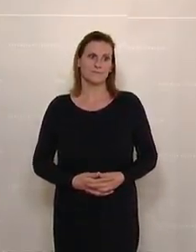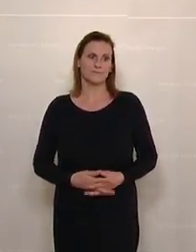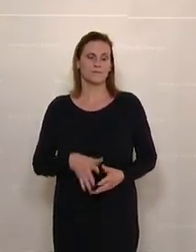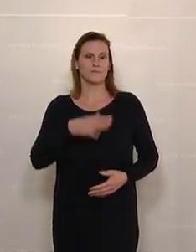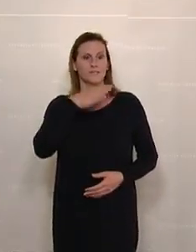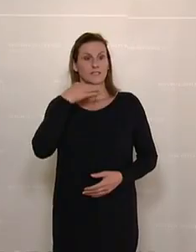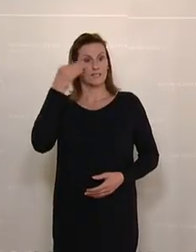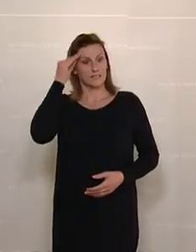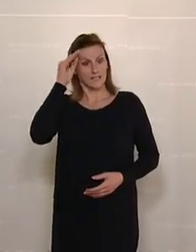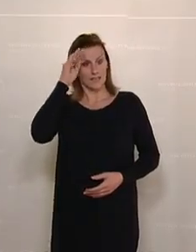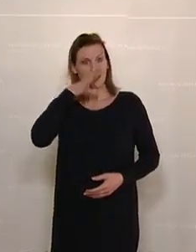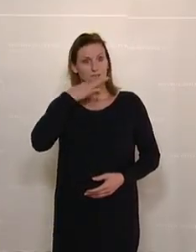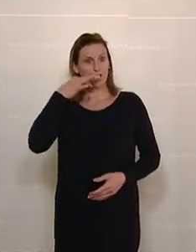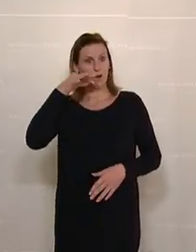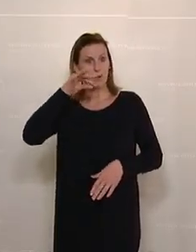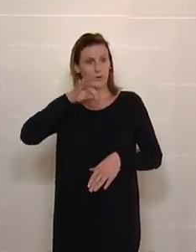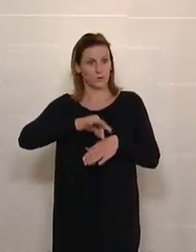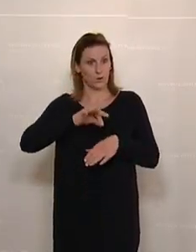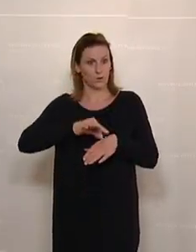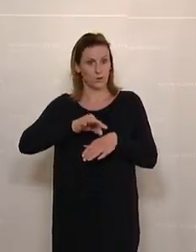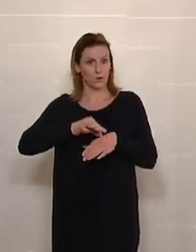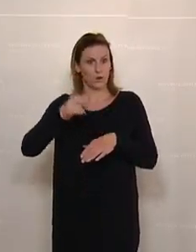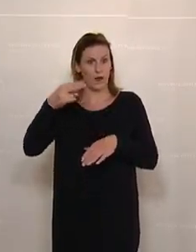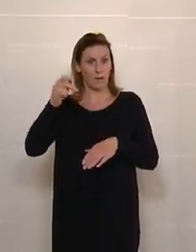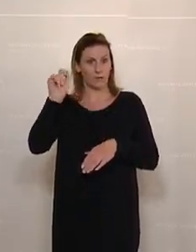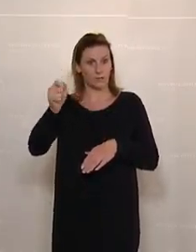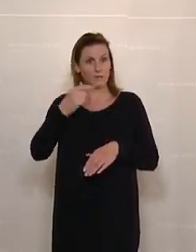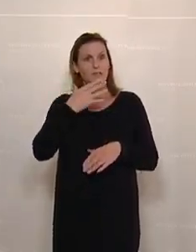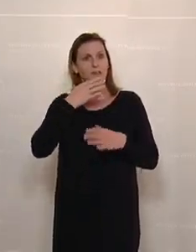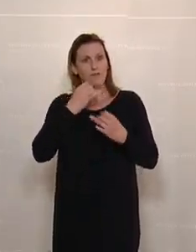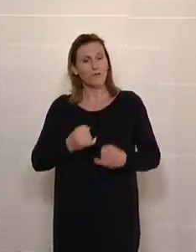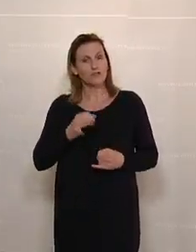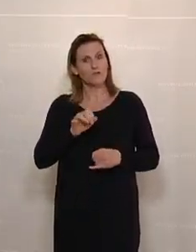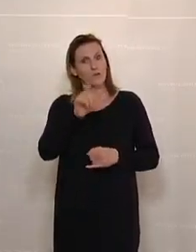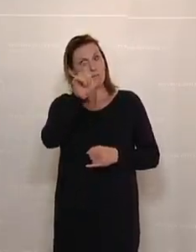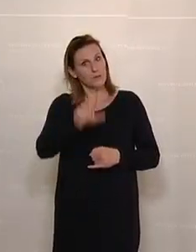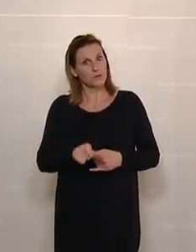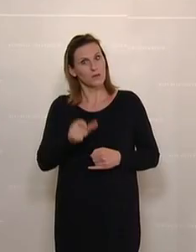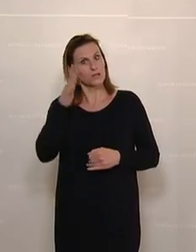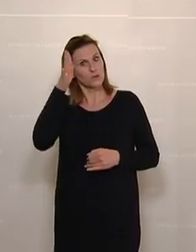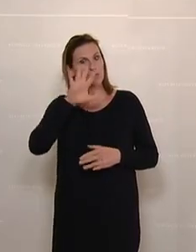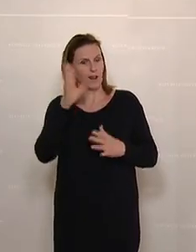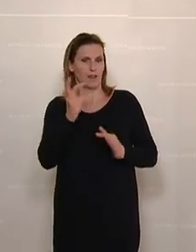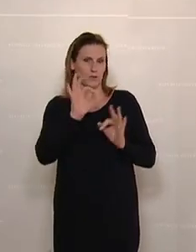Sehr geehrte Frau Dr. Hammerschmidt, ich wünsche Ihnen für die persönliche Zukunft alles Gute.